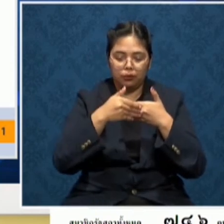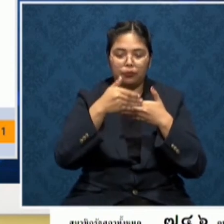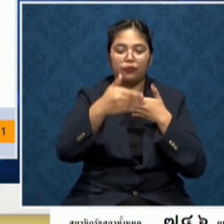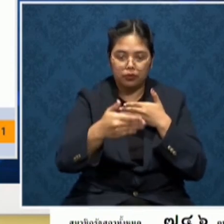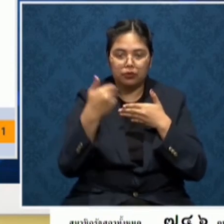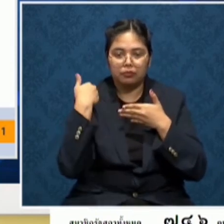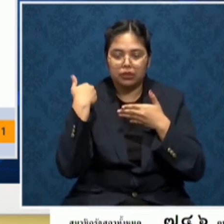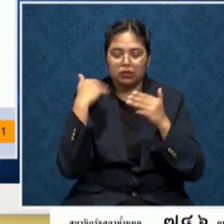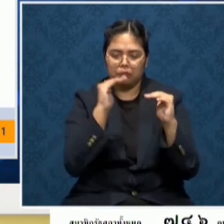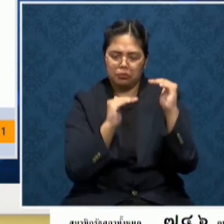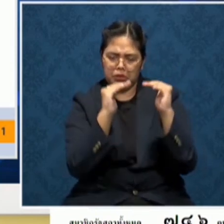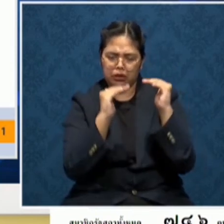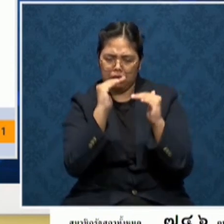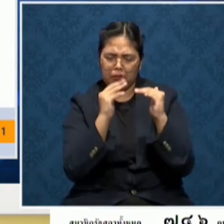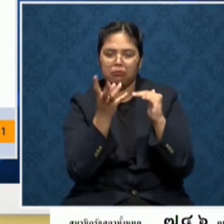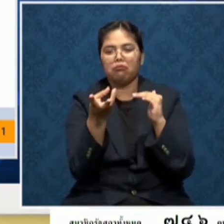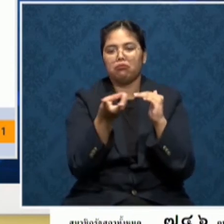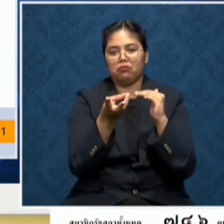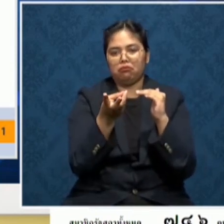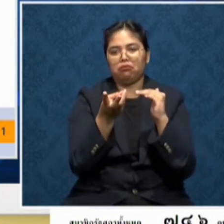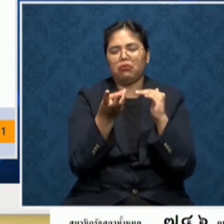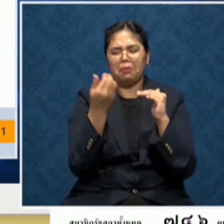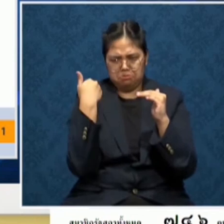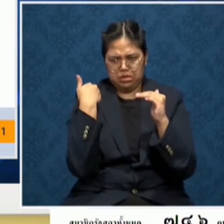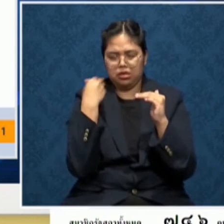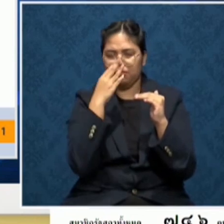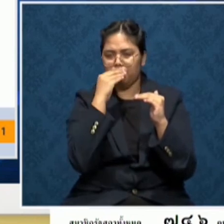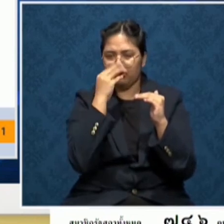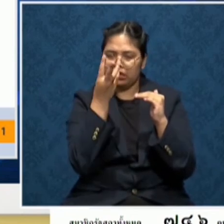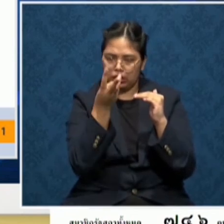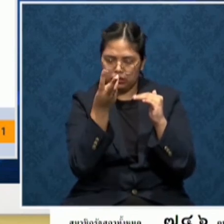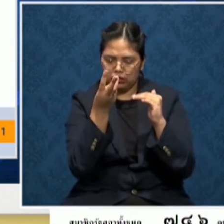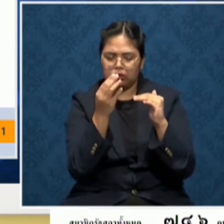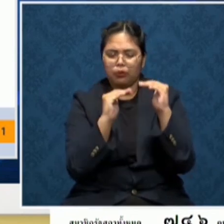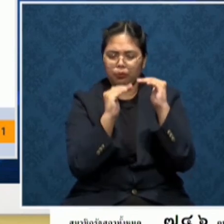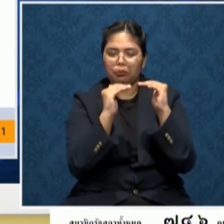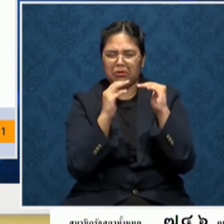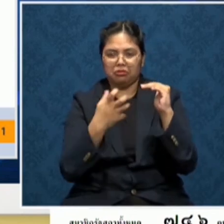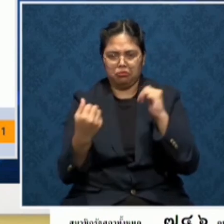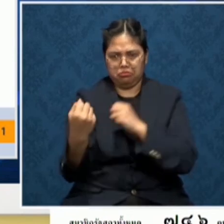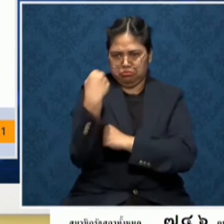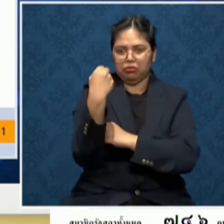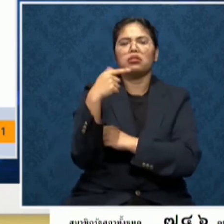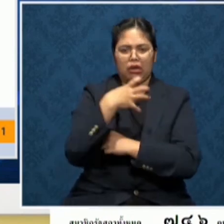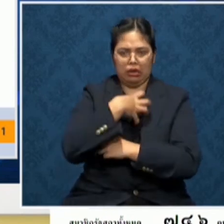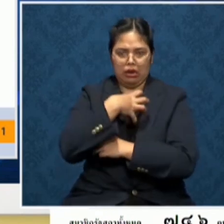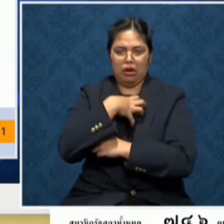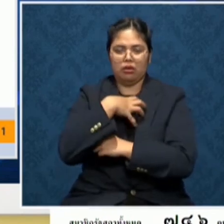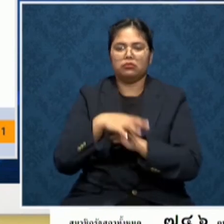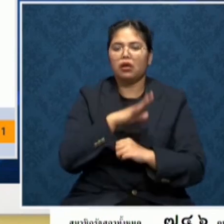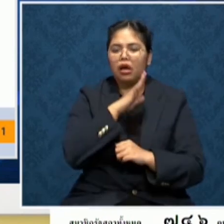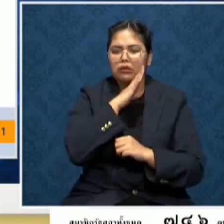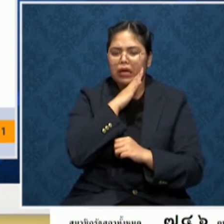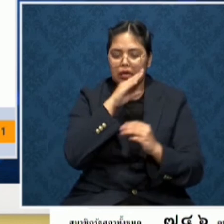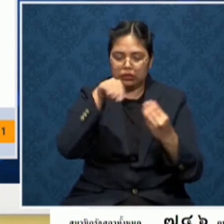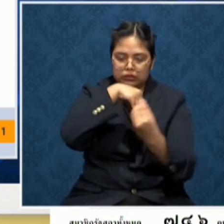างครับแต่ยังไม่หนักแน่นขออนุญาตฝากท่านพิจารณาและระวังในประเด็นนี้ถ้ามุ่งที่เศรษฐกิจเป็น